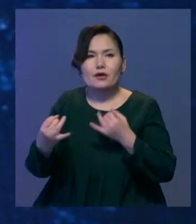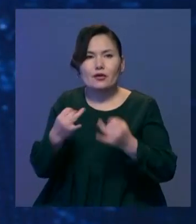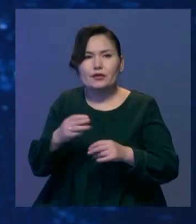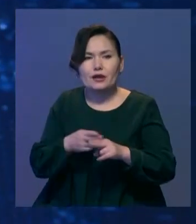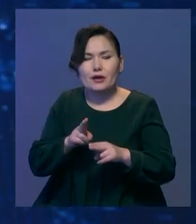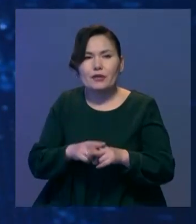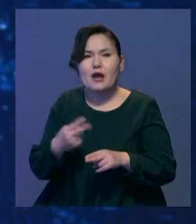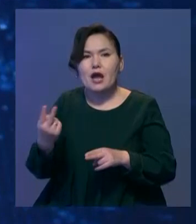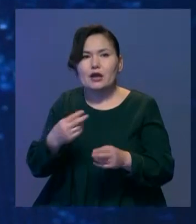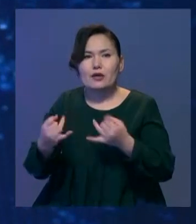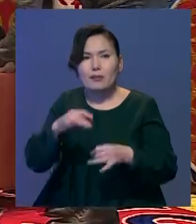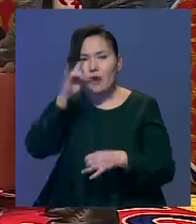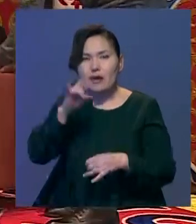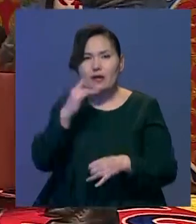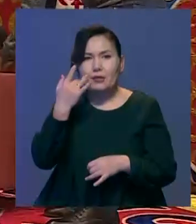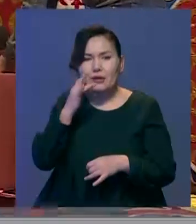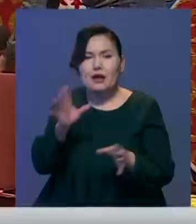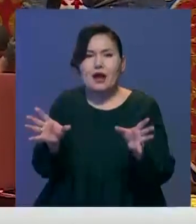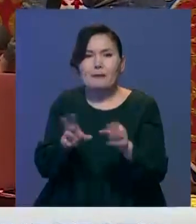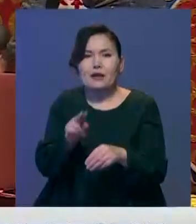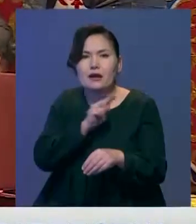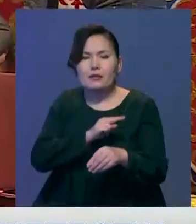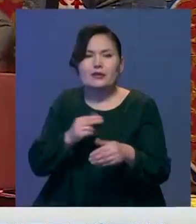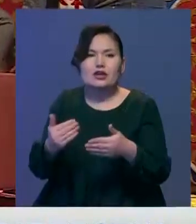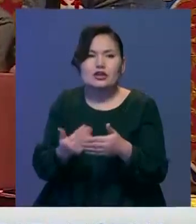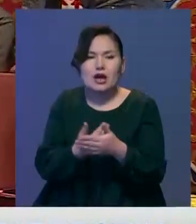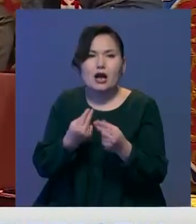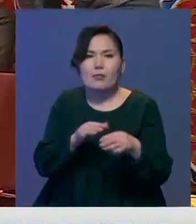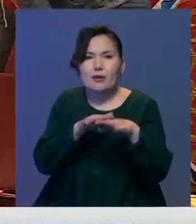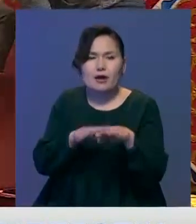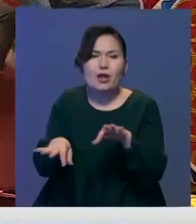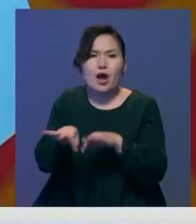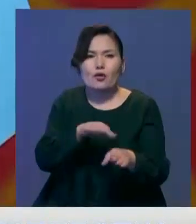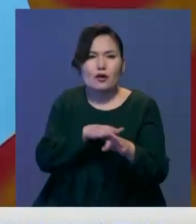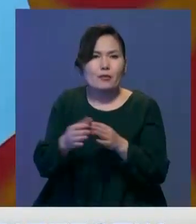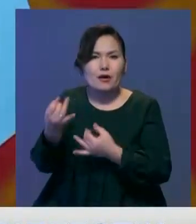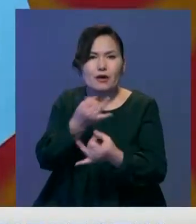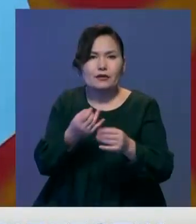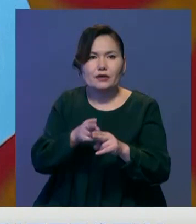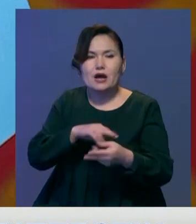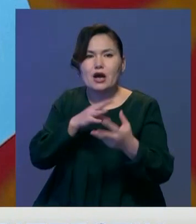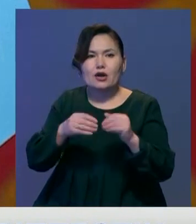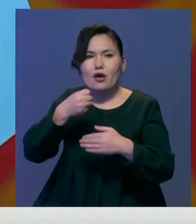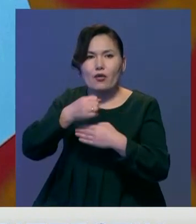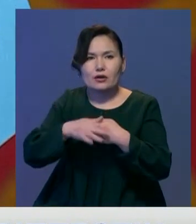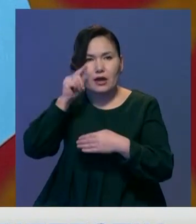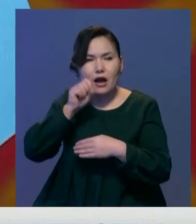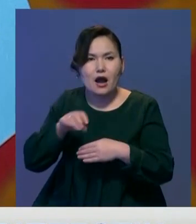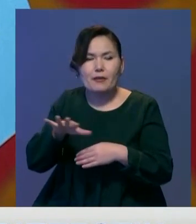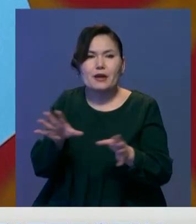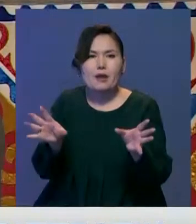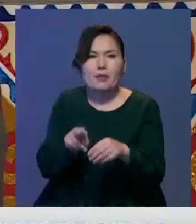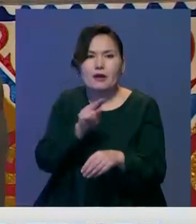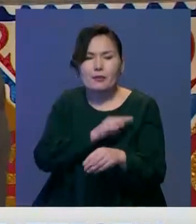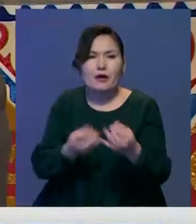сұхбаттасты. Екеуі әңгімеде Қазақстан мен Американың бірлескен жаңа инвестициялық жобалары жайында сөз болды. Жалпы Орталық Азиямен әріптестік